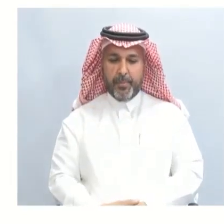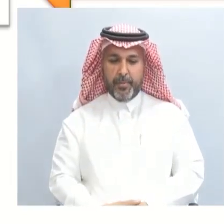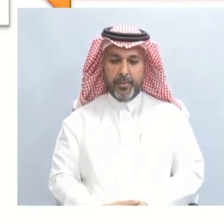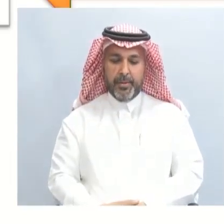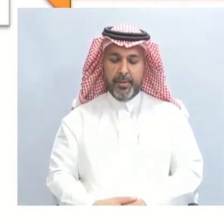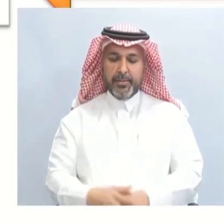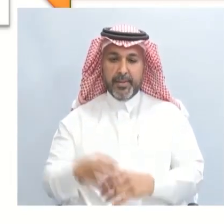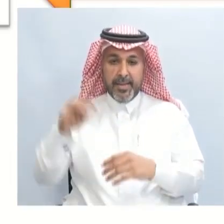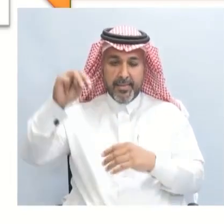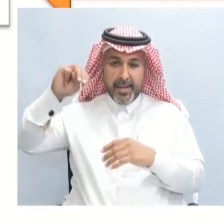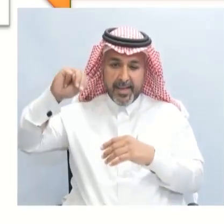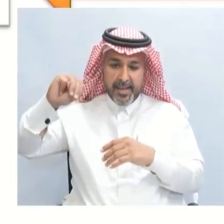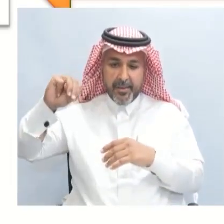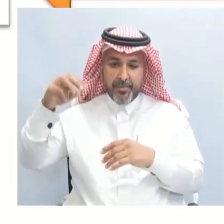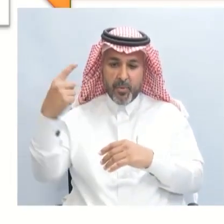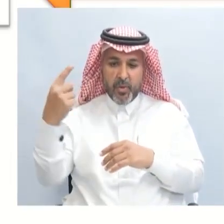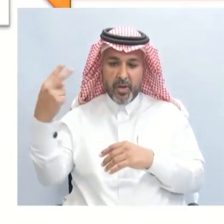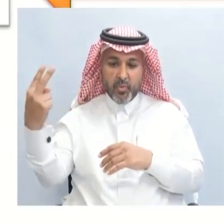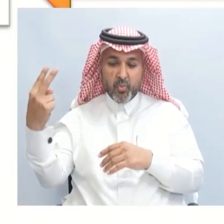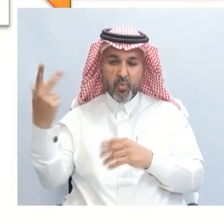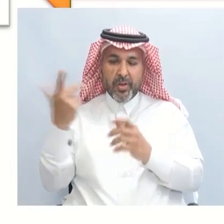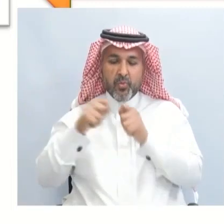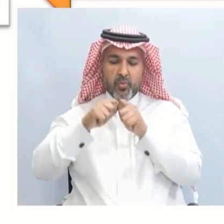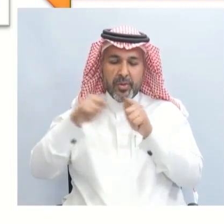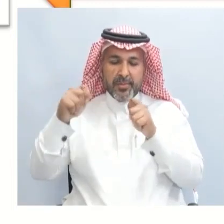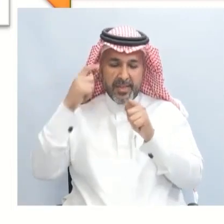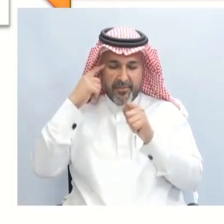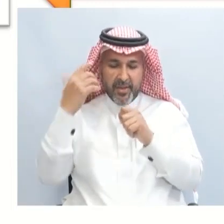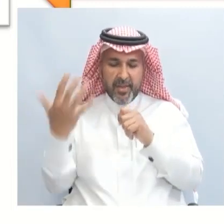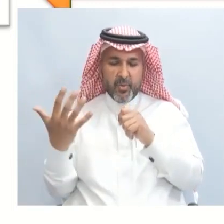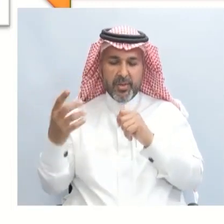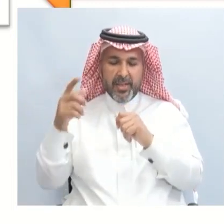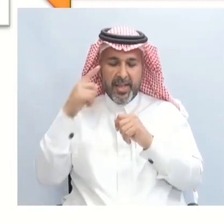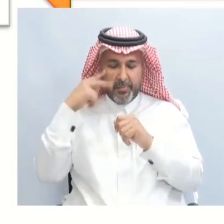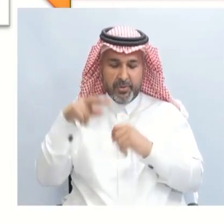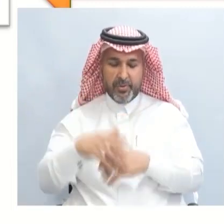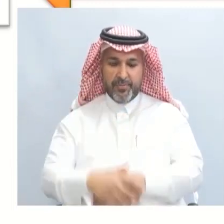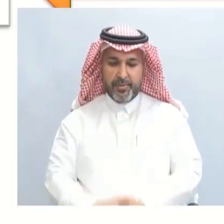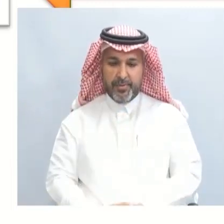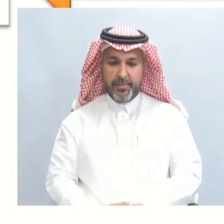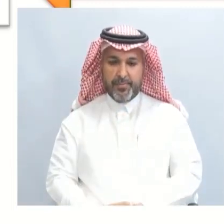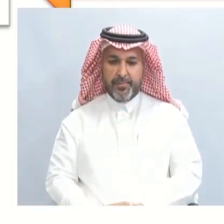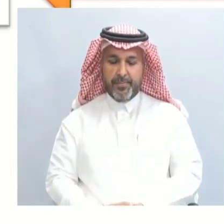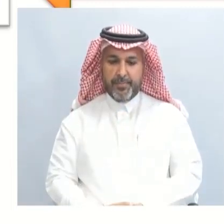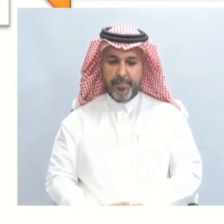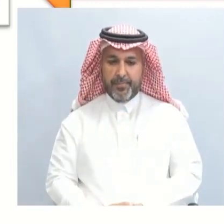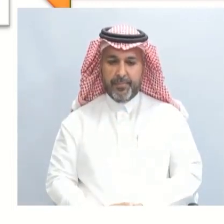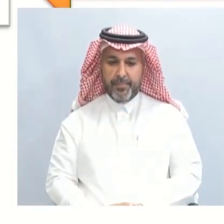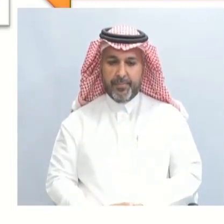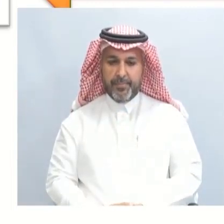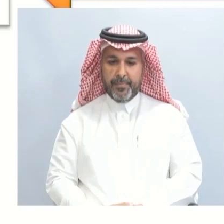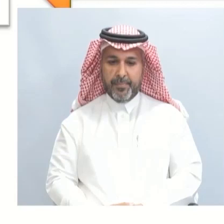المعلومات الهامه ثبتها لديك ماذا وجد نيوتن وجد ان مقدار قوه جذب الشمس